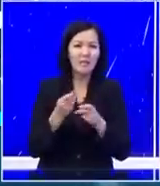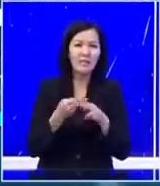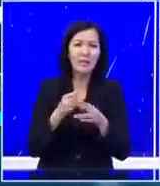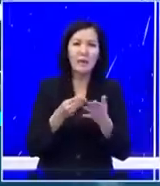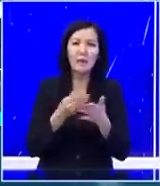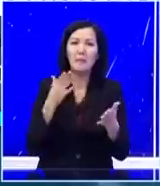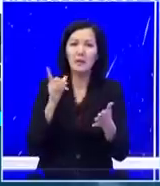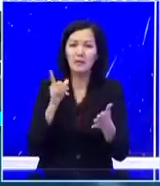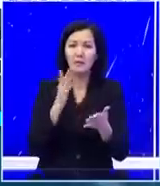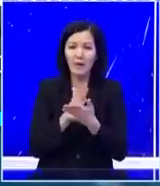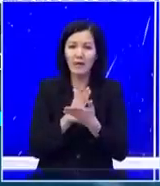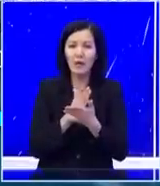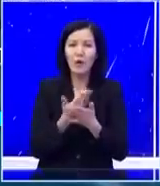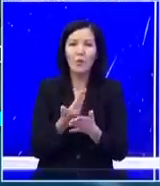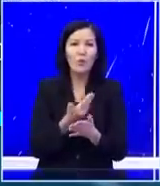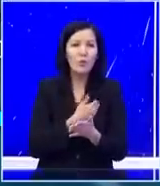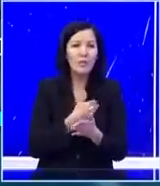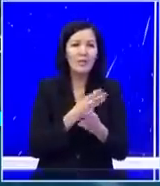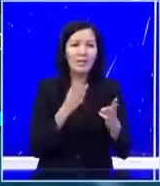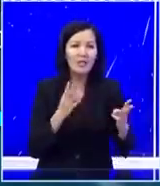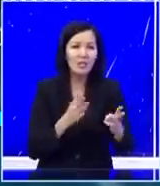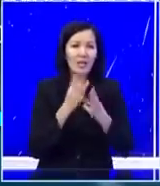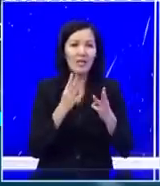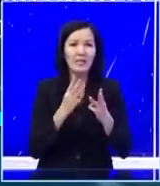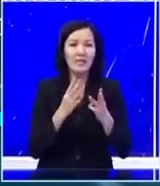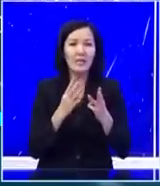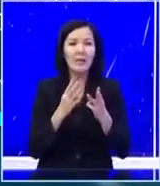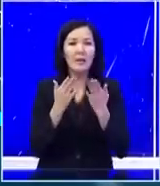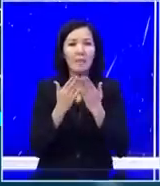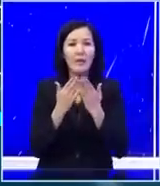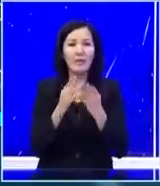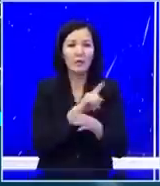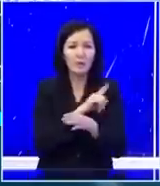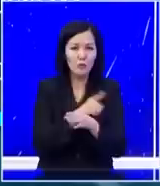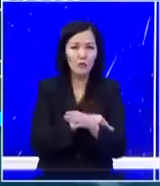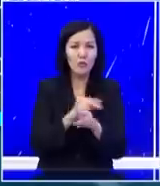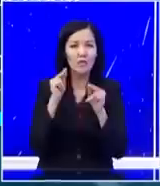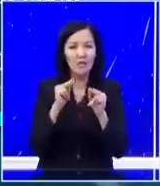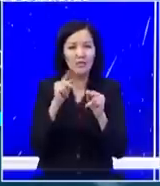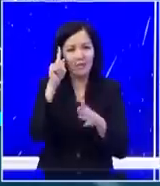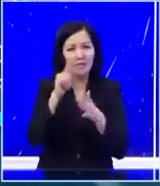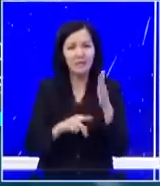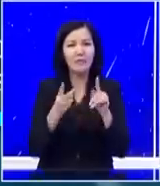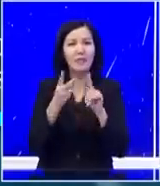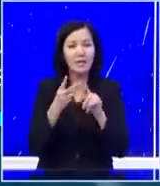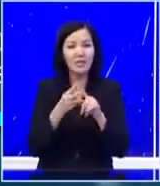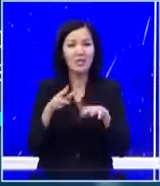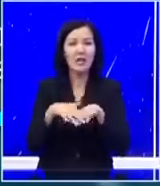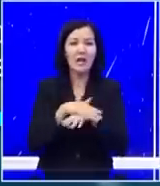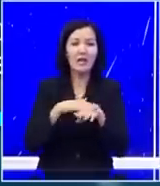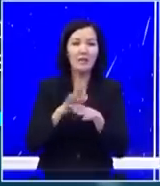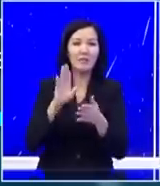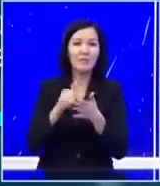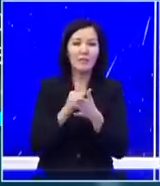бар. Ол ниеттің, тілектің, батаның күші деген сөздің рас екенін. Екінші,